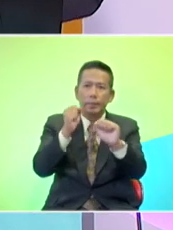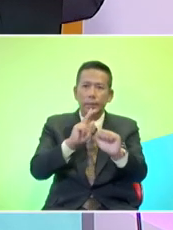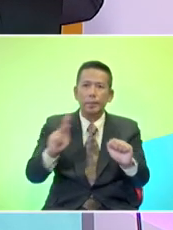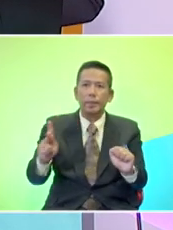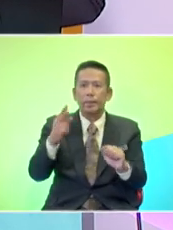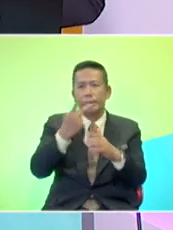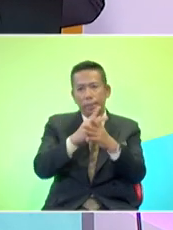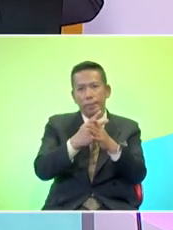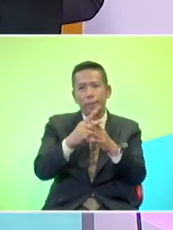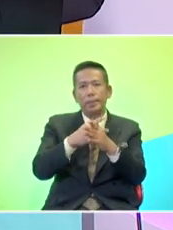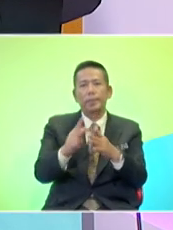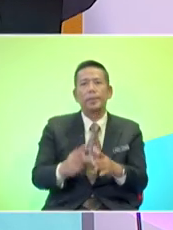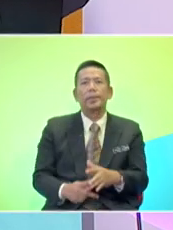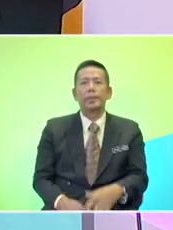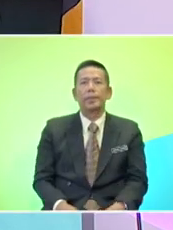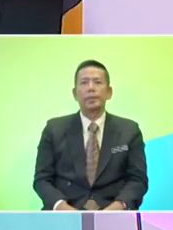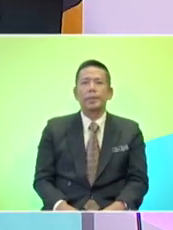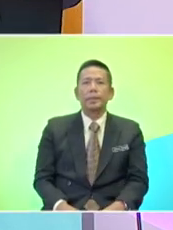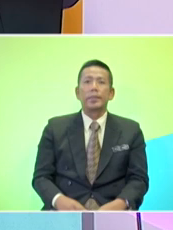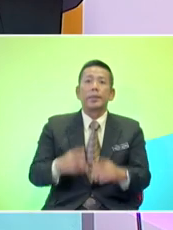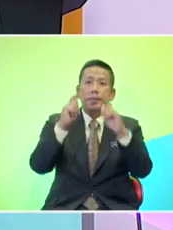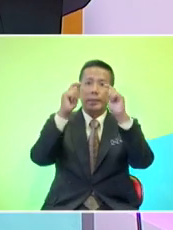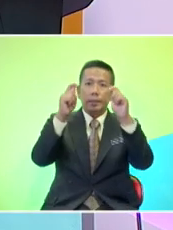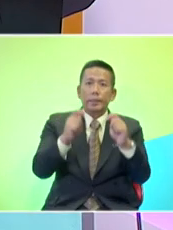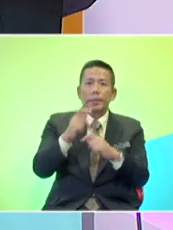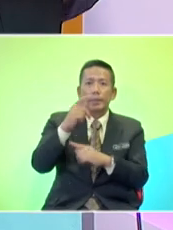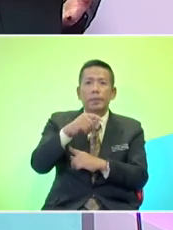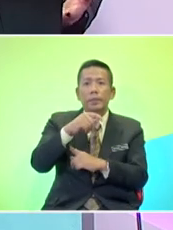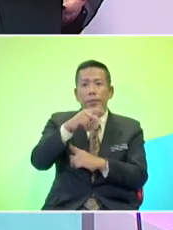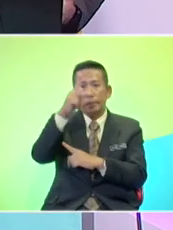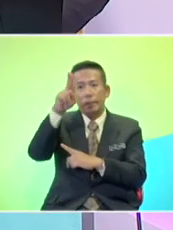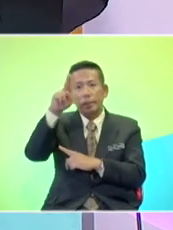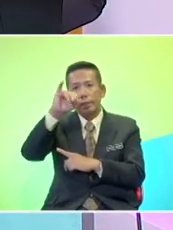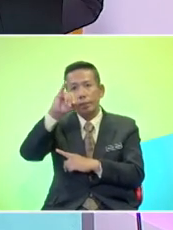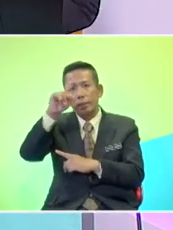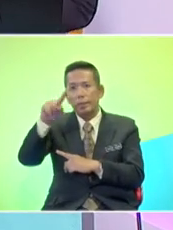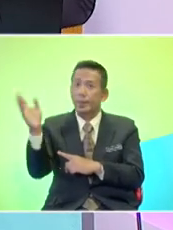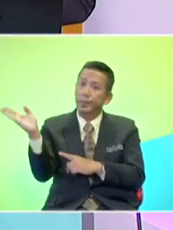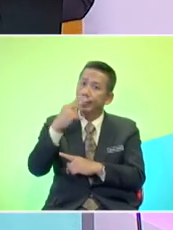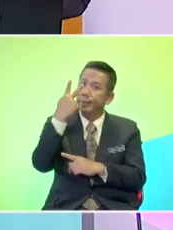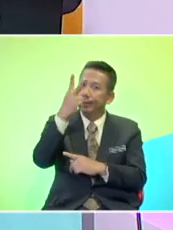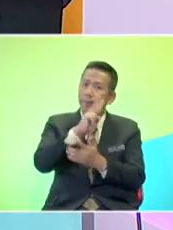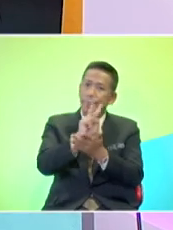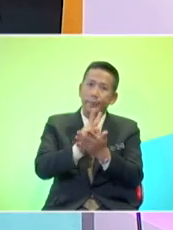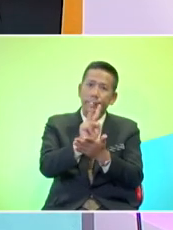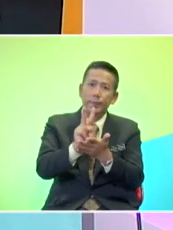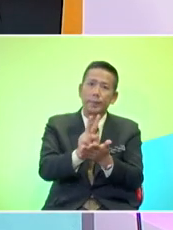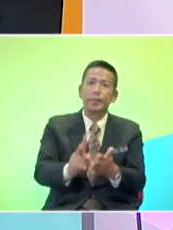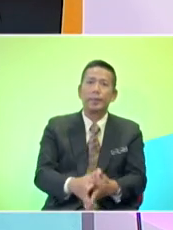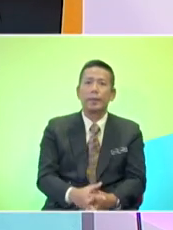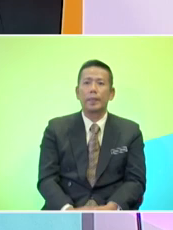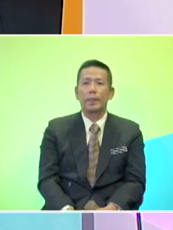di sini adalah teknik kuis Bagaimana caranya aja kita tengok video yang disediakan